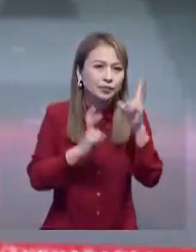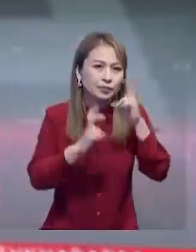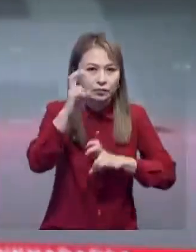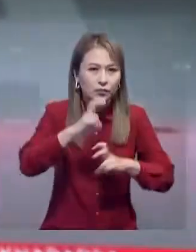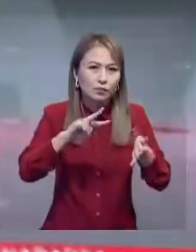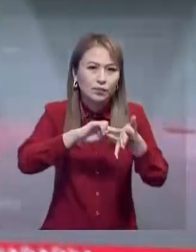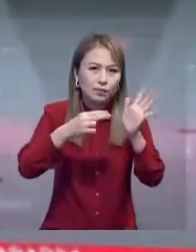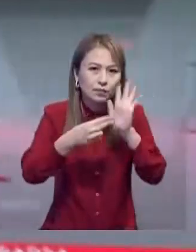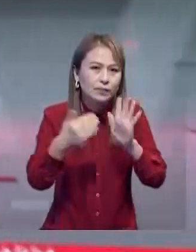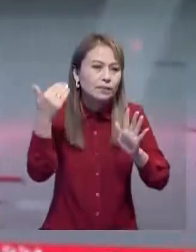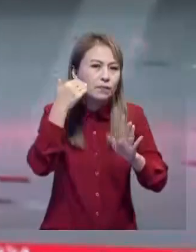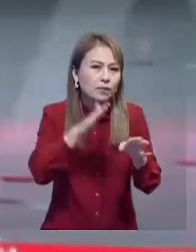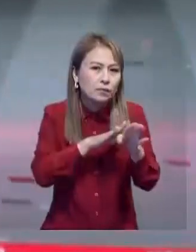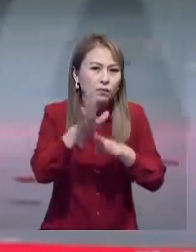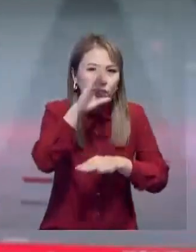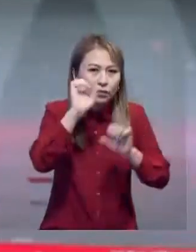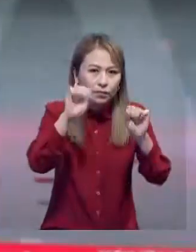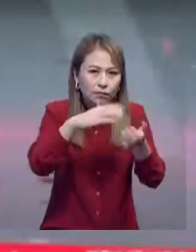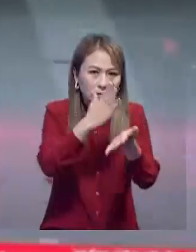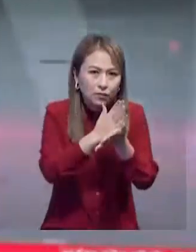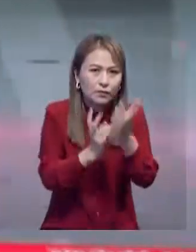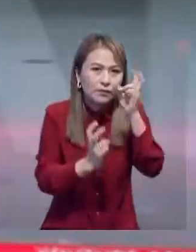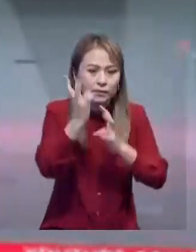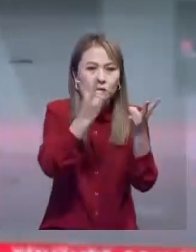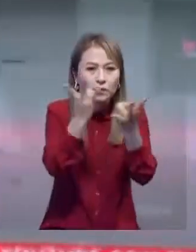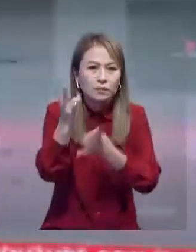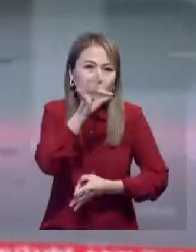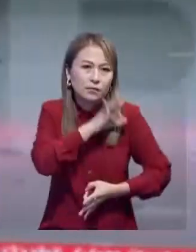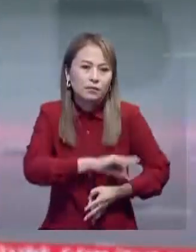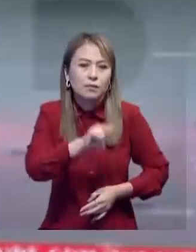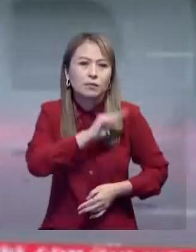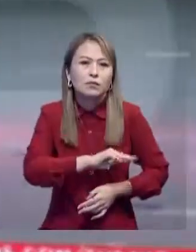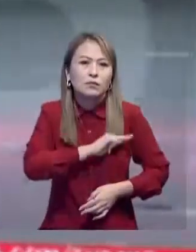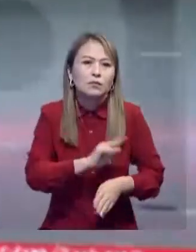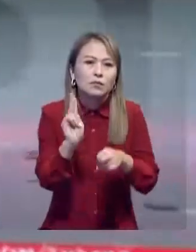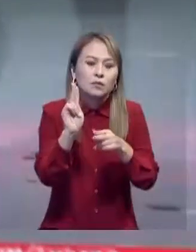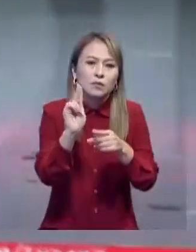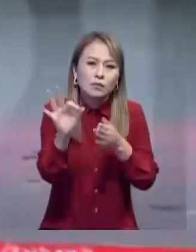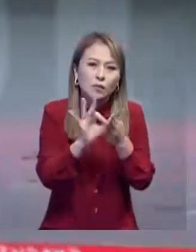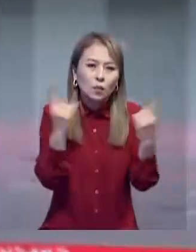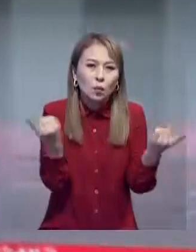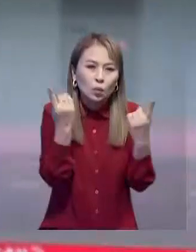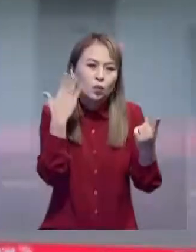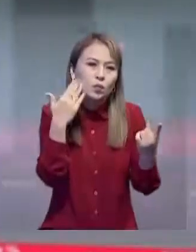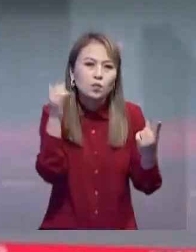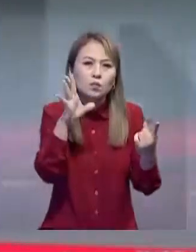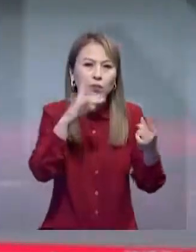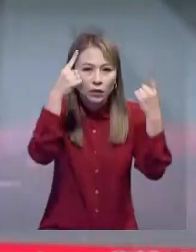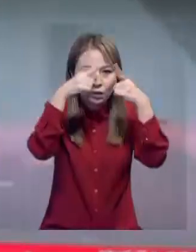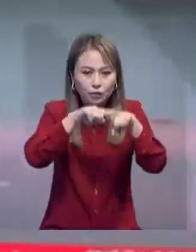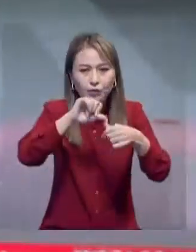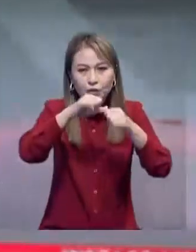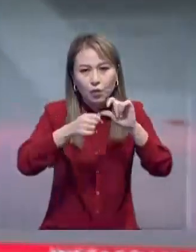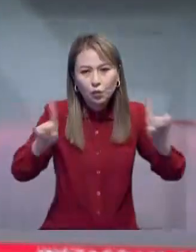жоспарды шамадан асырып орындауға мүмкіндігі бар. Сондай-ақ өндірісті тиімді басқарып, қызметкерлердің жұмысын жеңілдету мақсатында